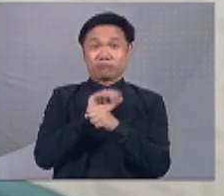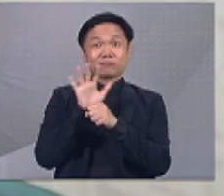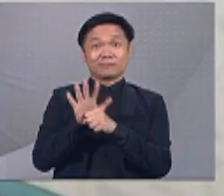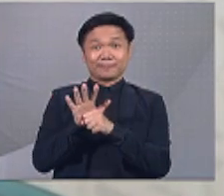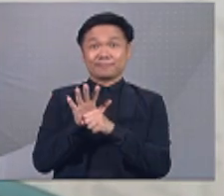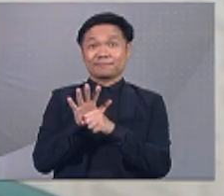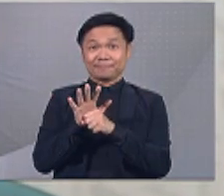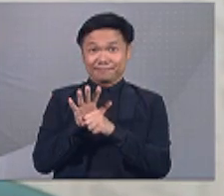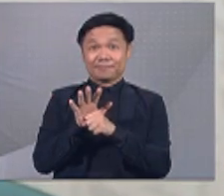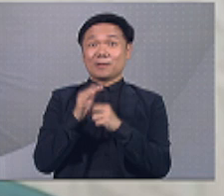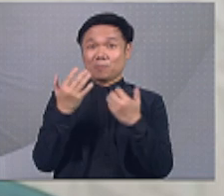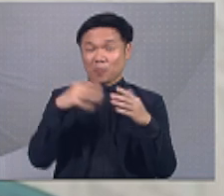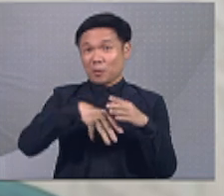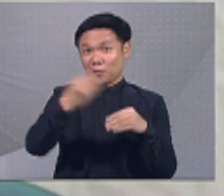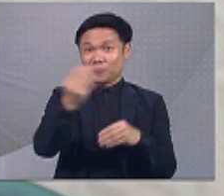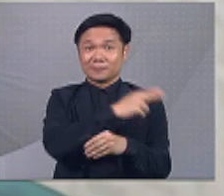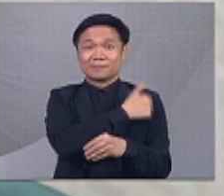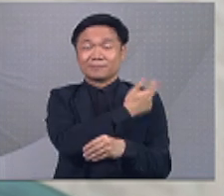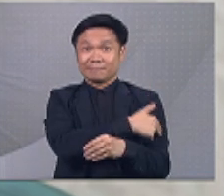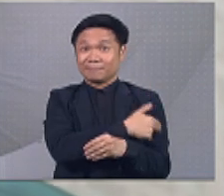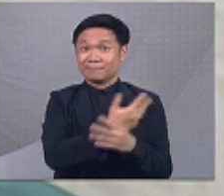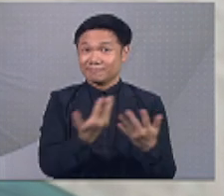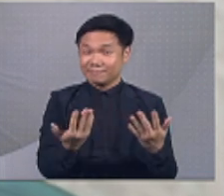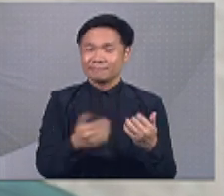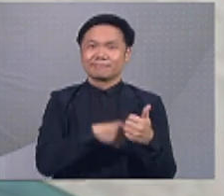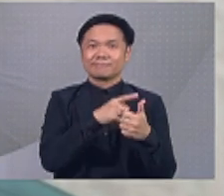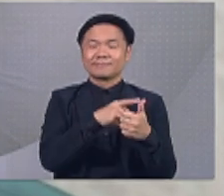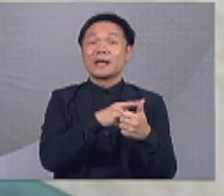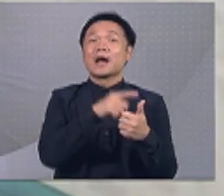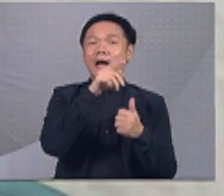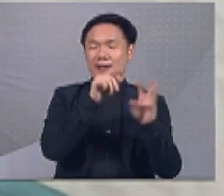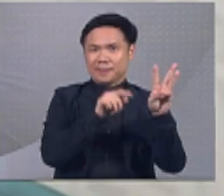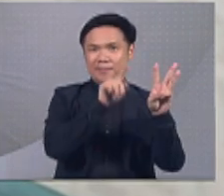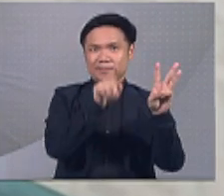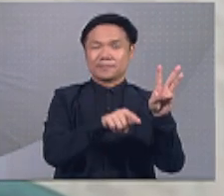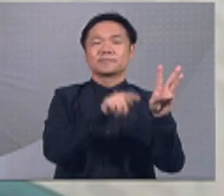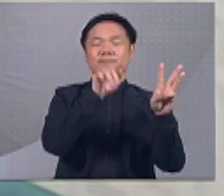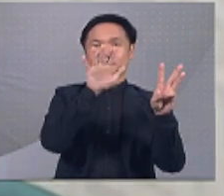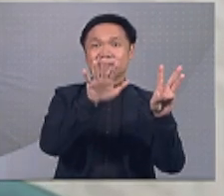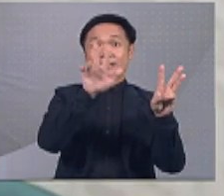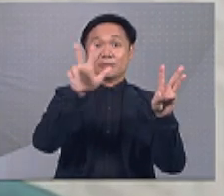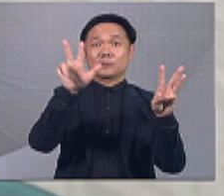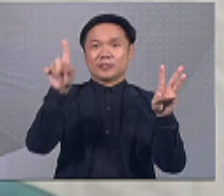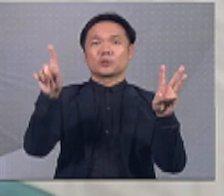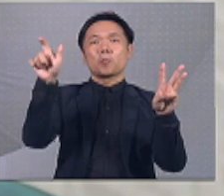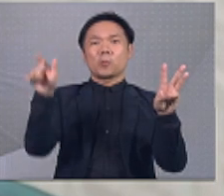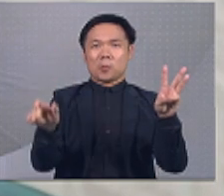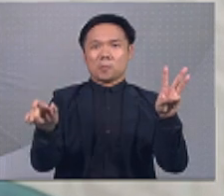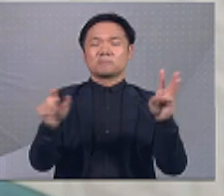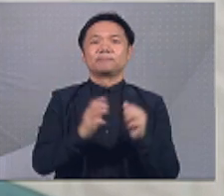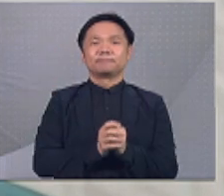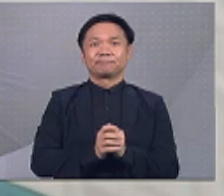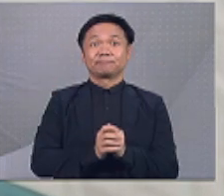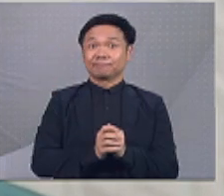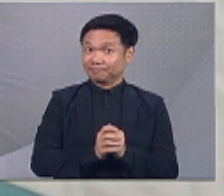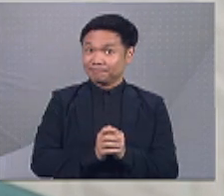19 dan telah this case the word adalah sebanyak 6531 kiss yaitu bersamaan